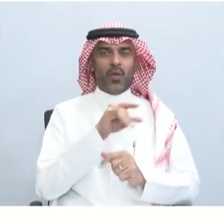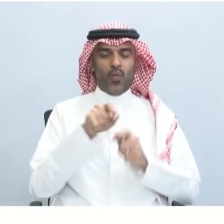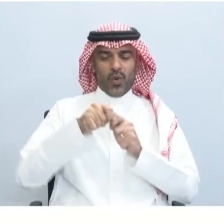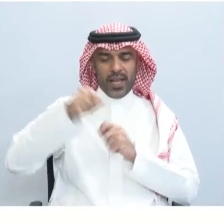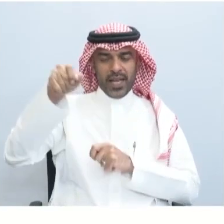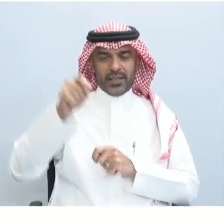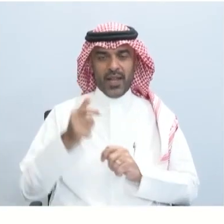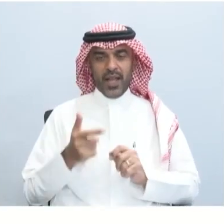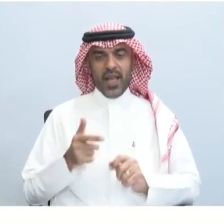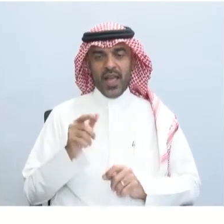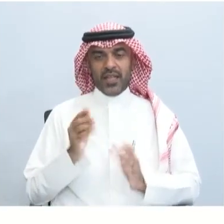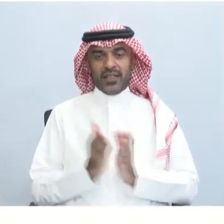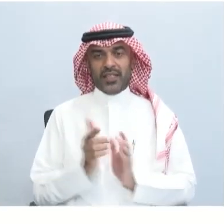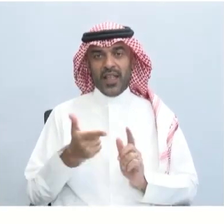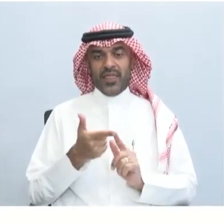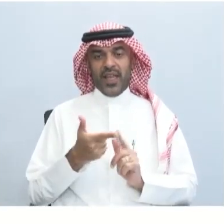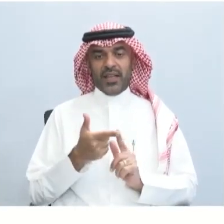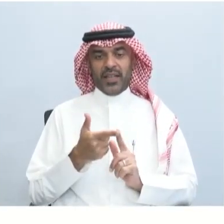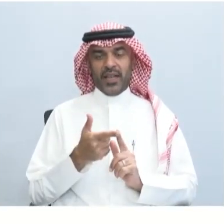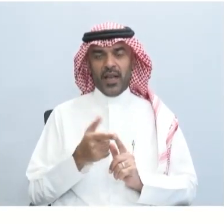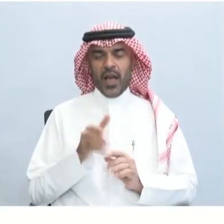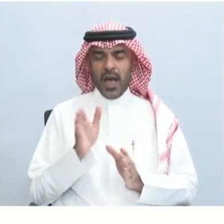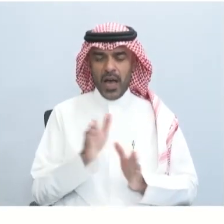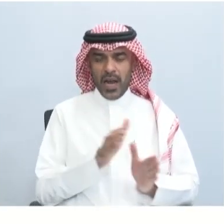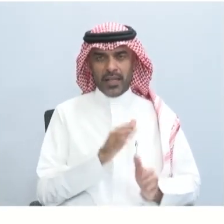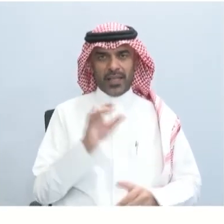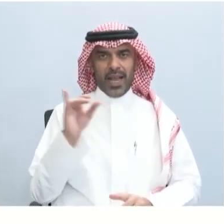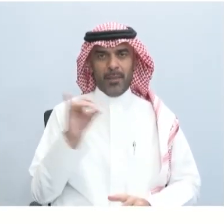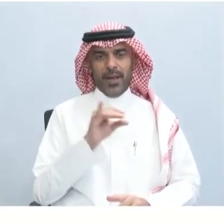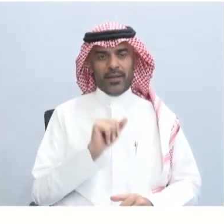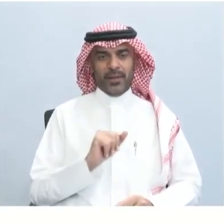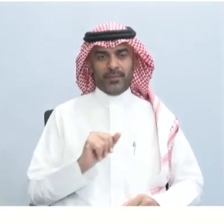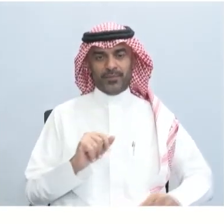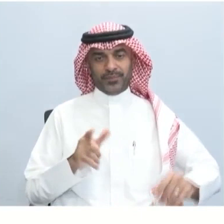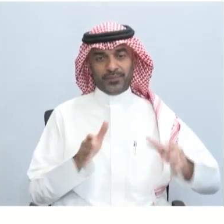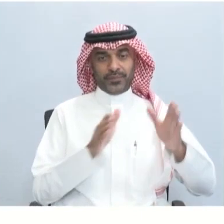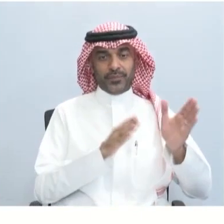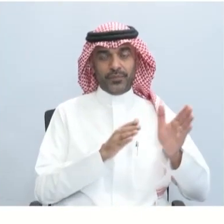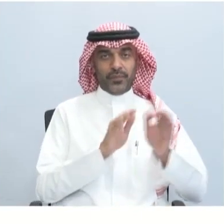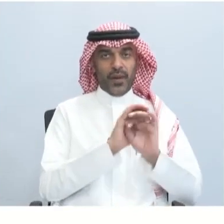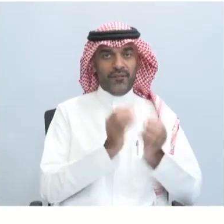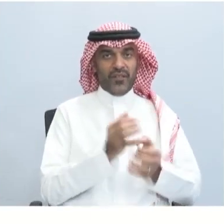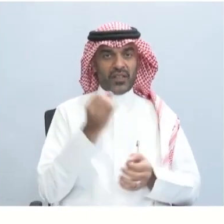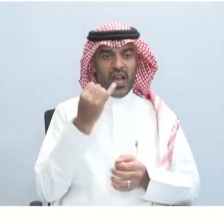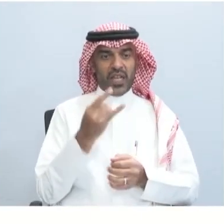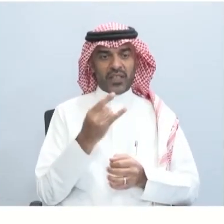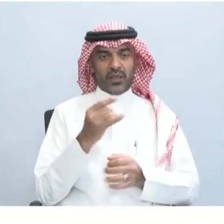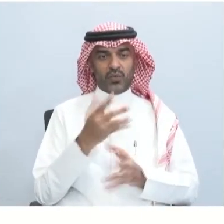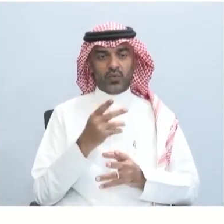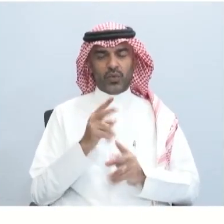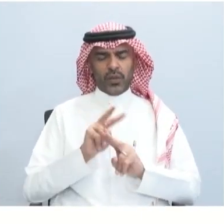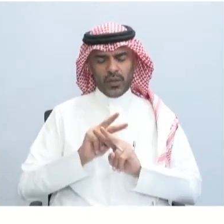اما الفصل العاشر فهو تغيرات الماده الدرس الاول التغيرات الفيزيائيه